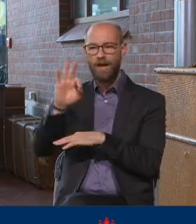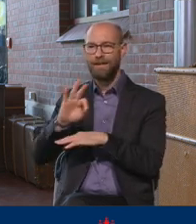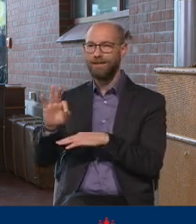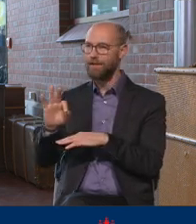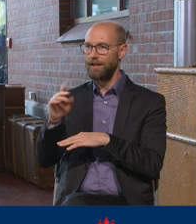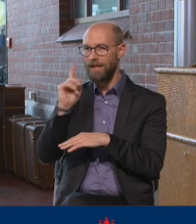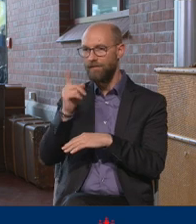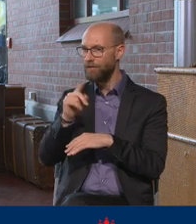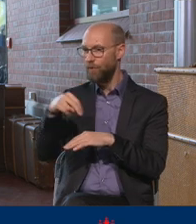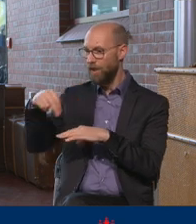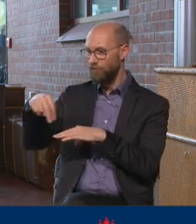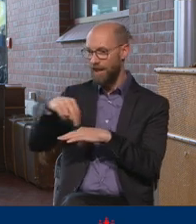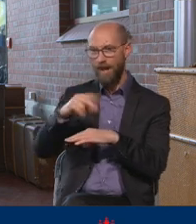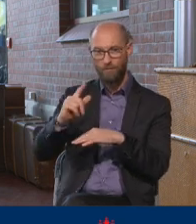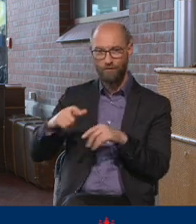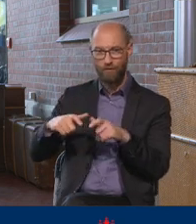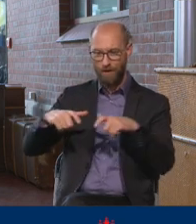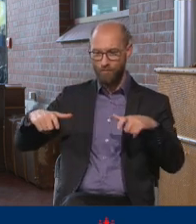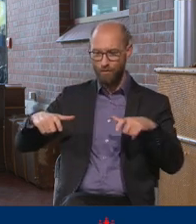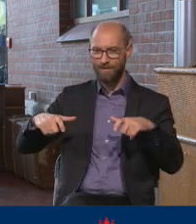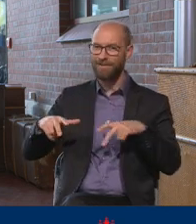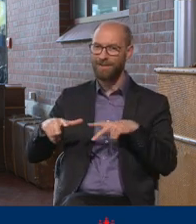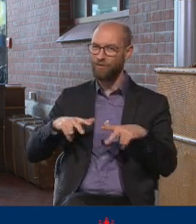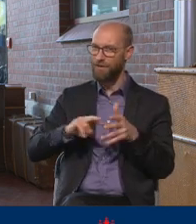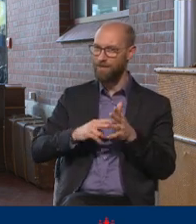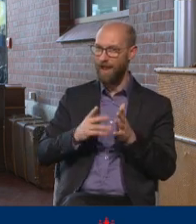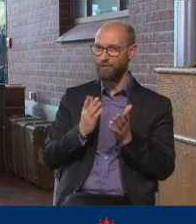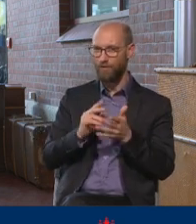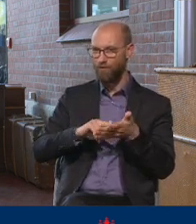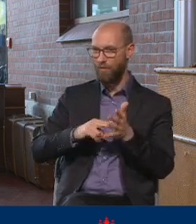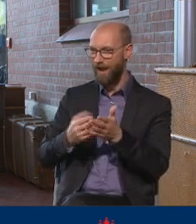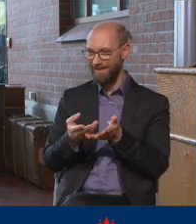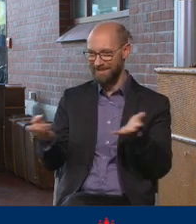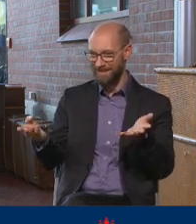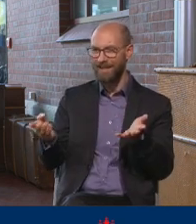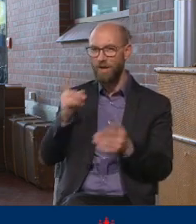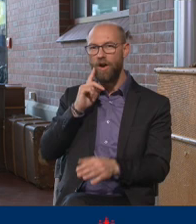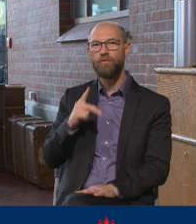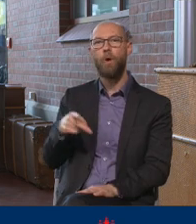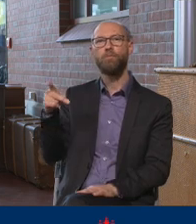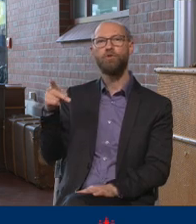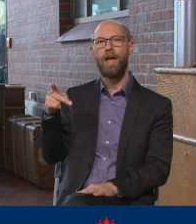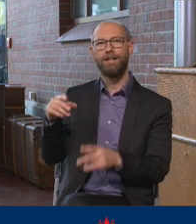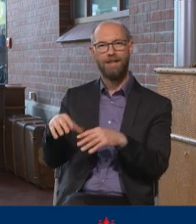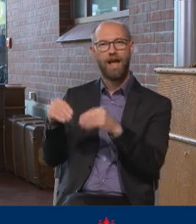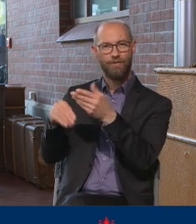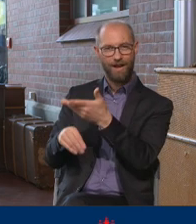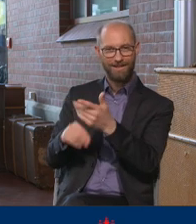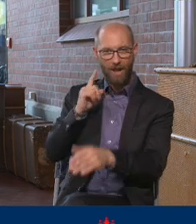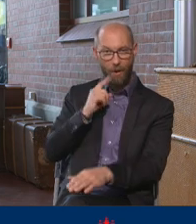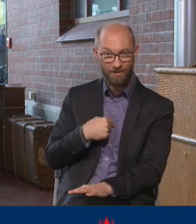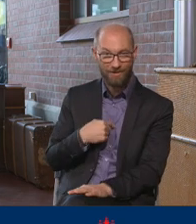sie stehen sollten nach der riecht nach dem regie plan und ich glaube sie fangen an fast schon wenn mich nicht alles täuscht bitteschön